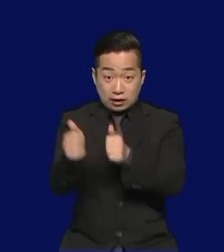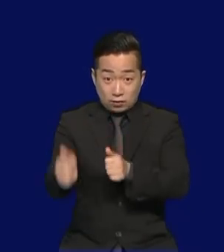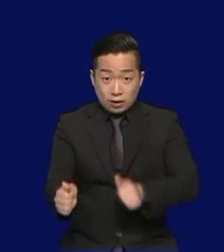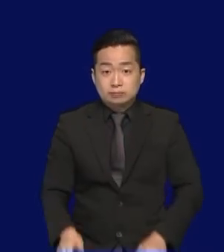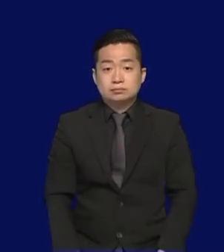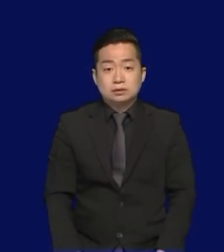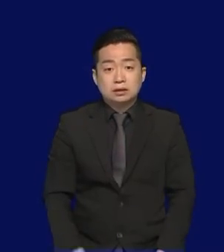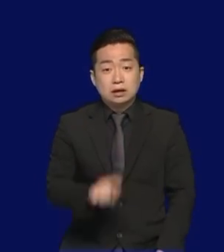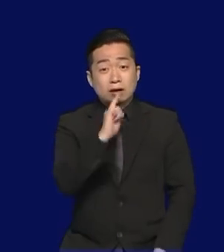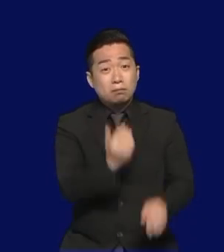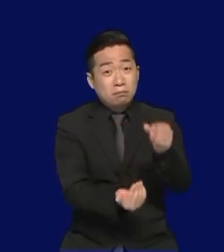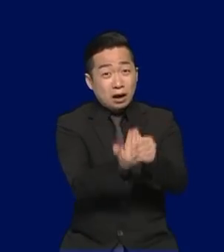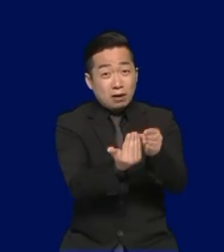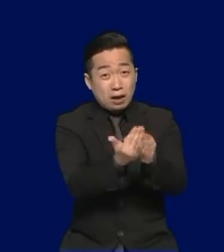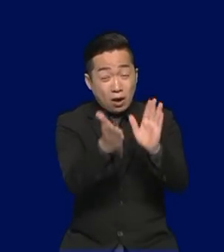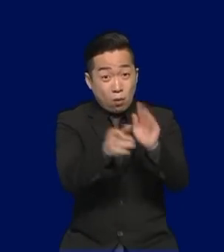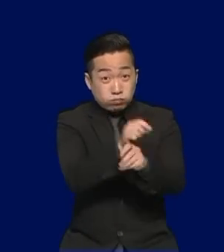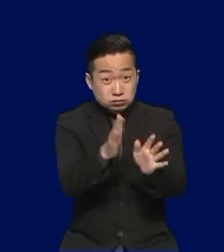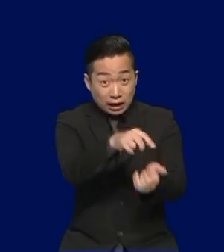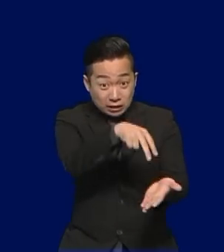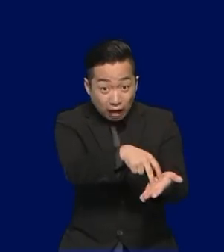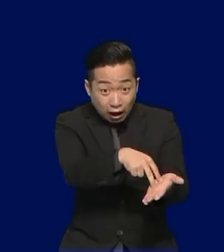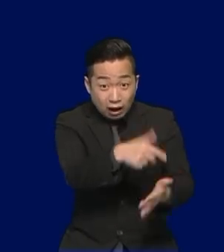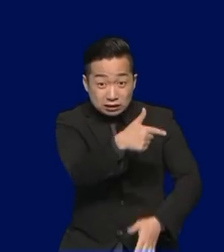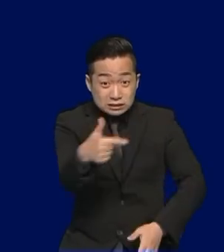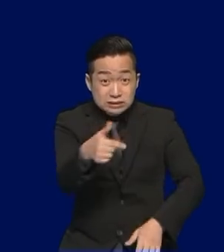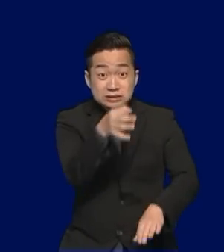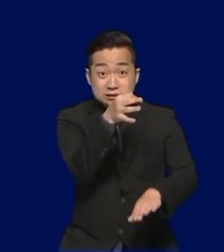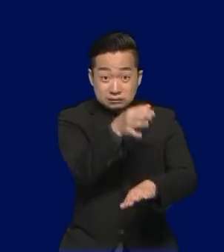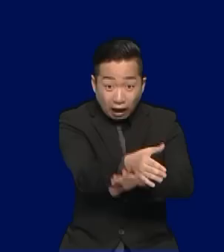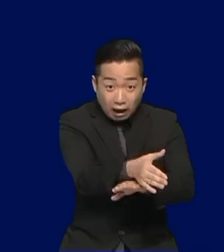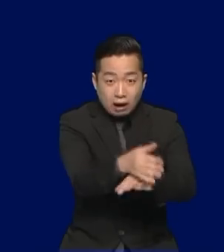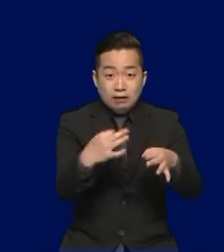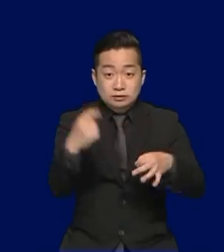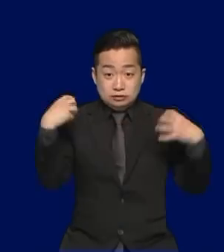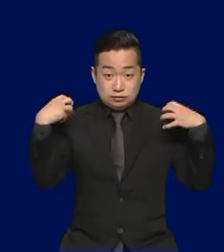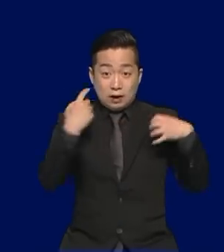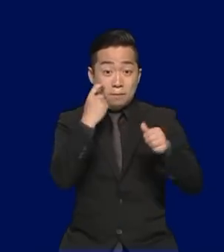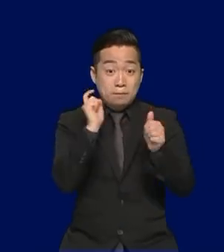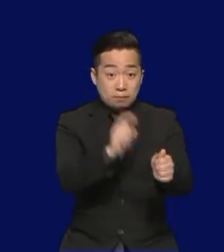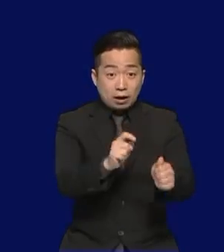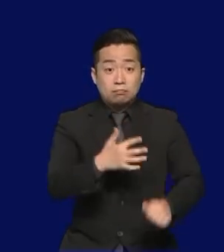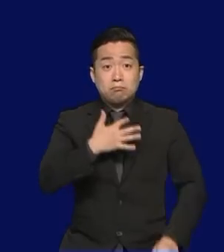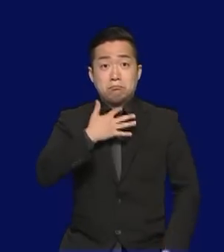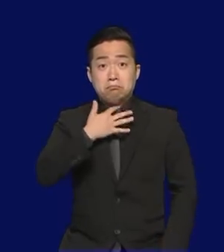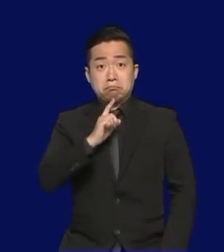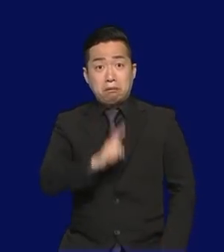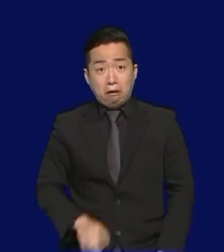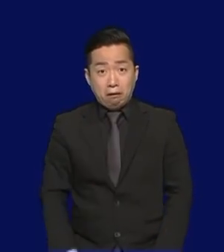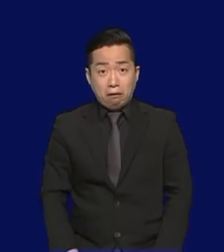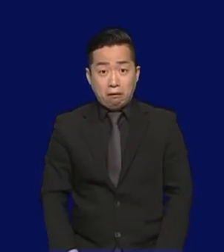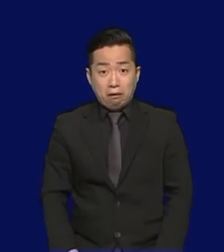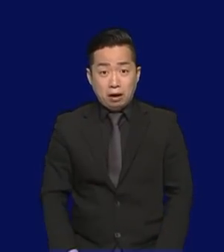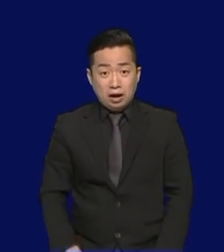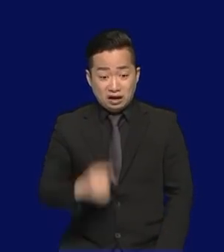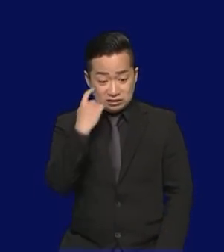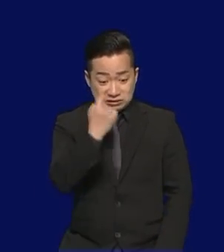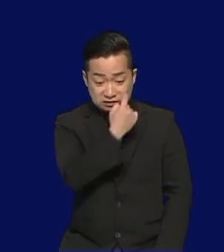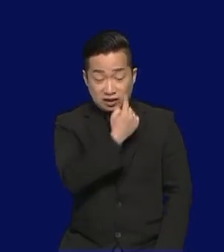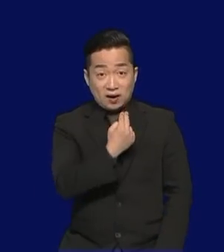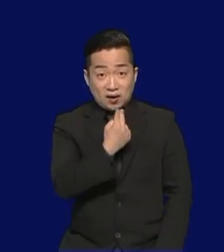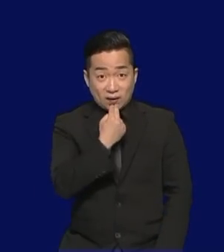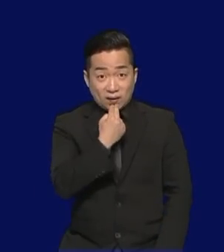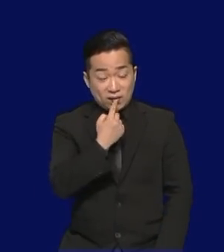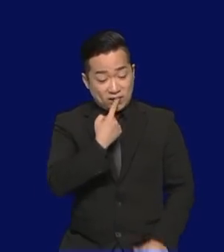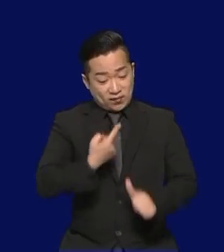이슈에 관여하는 고위공직자로서 거액의 코인을 사거나 금융당국에 적발되라 한 적이 없다면서 근거 없이 국가기관을